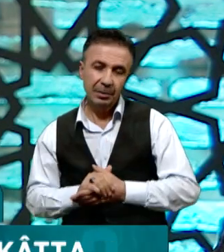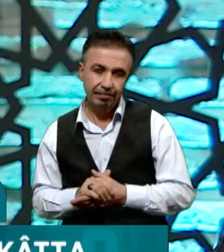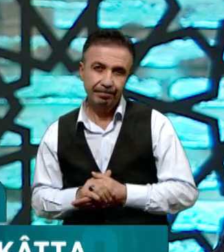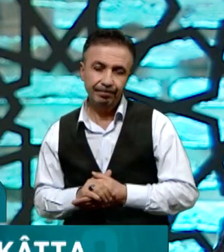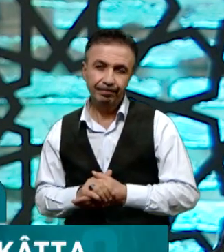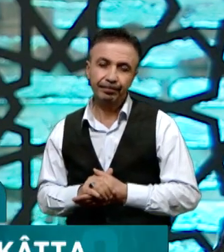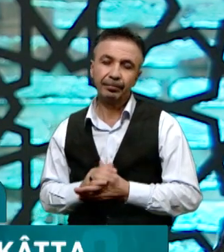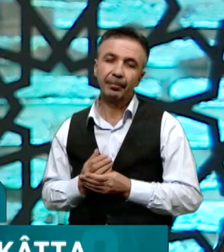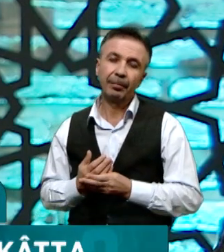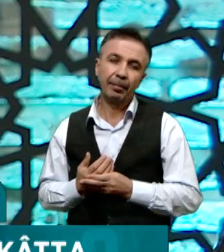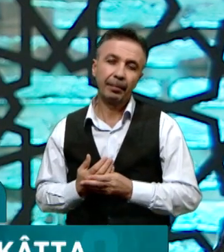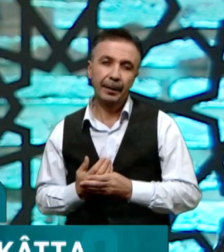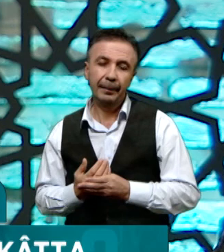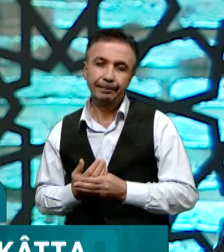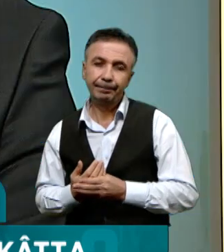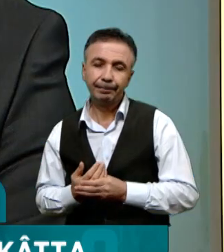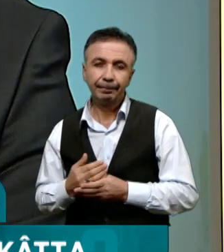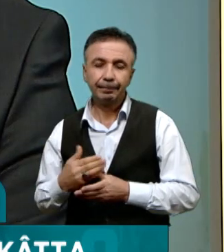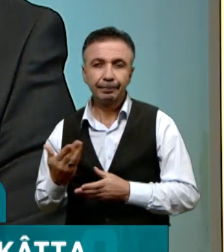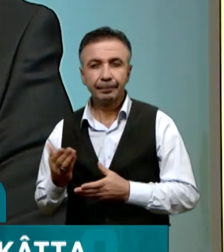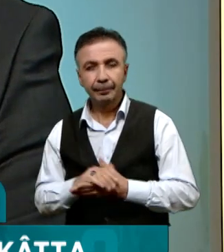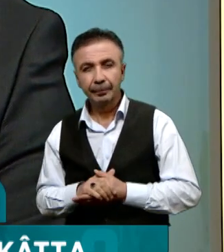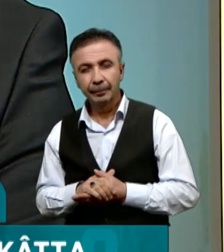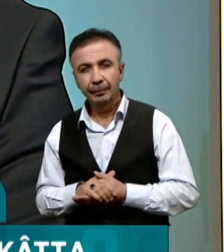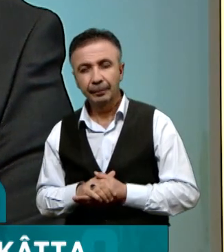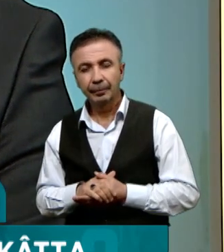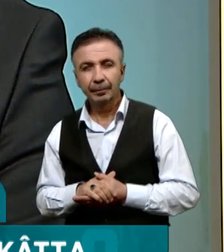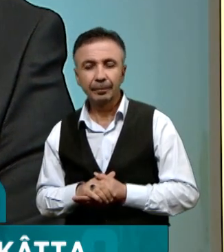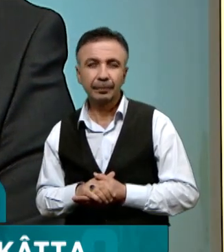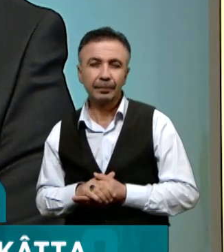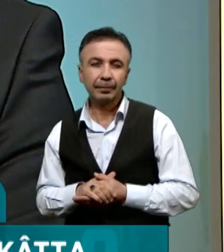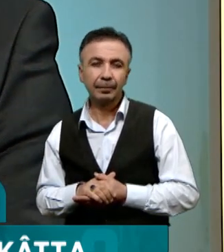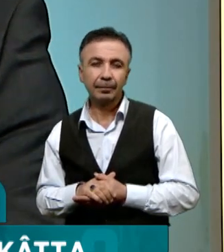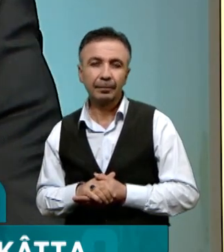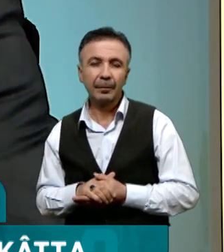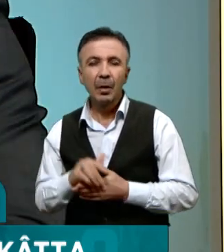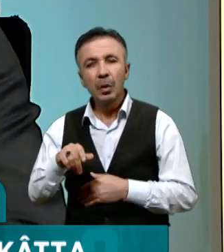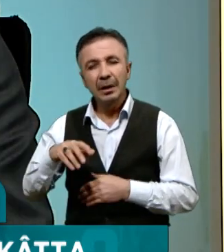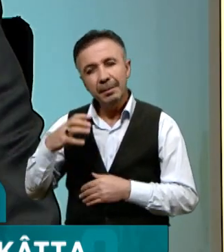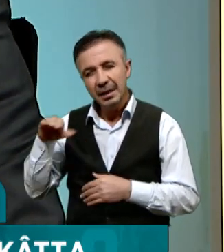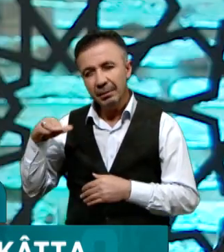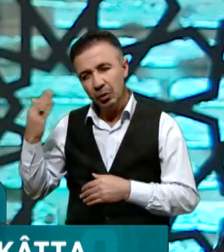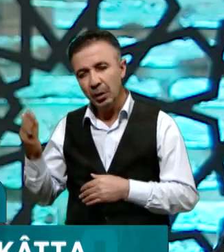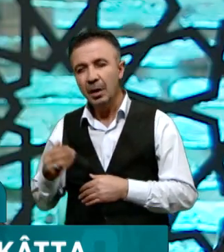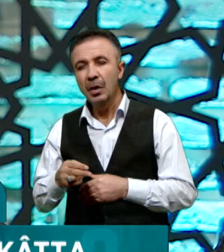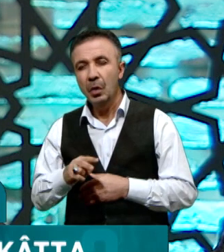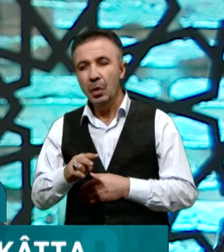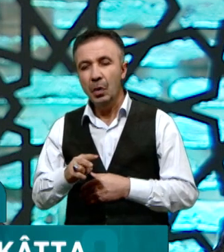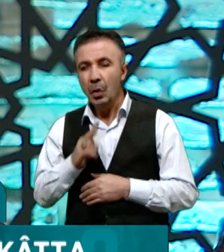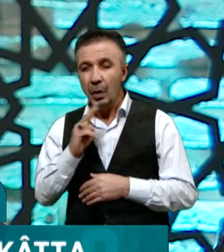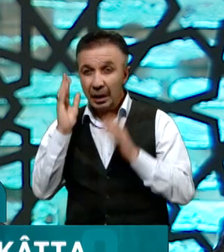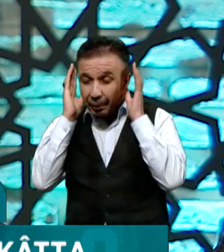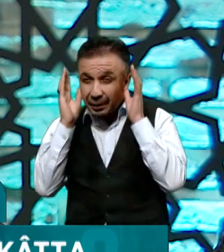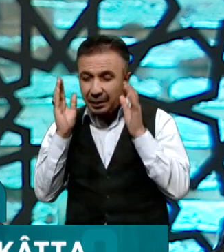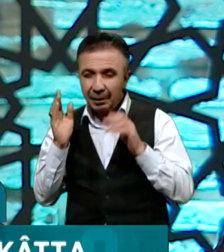yapsın? İki rekat sünnet kılmış olur. Daha sonra ne yapsın? İmama yetişsin. Peki bu adam selamdan sonra hocam öğle namazının ilk sünnetini